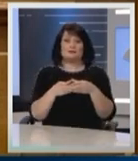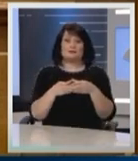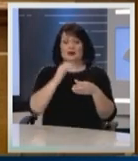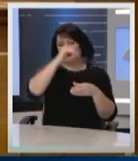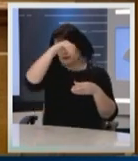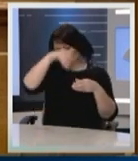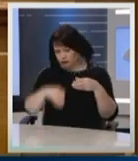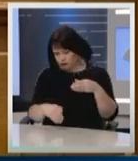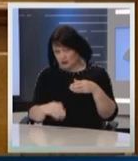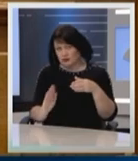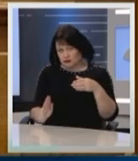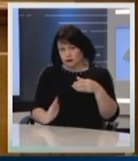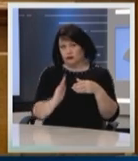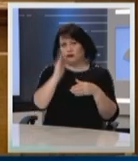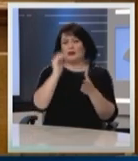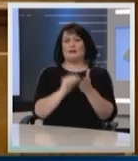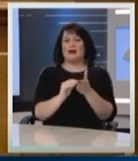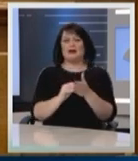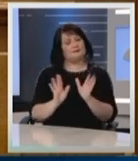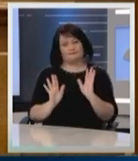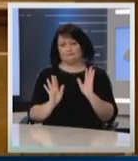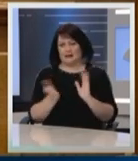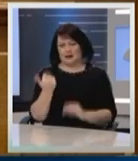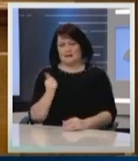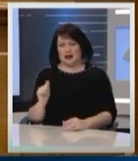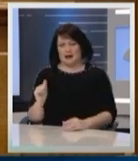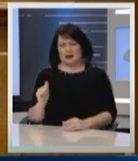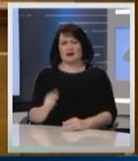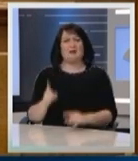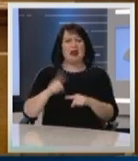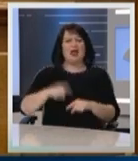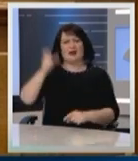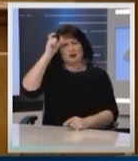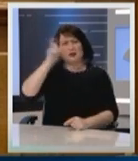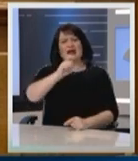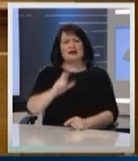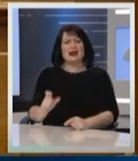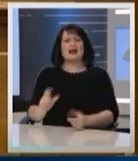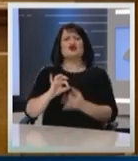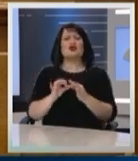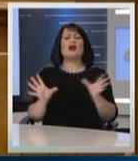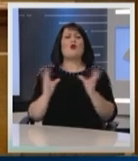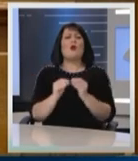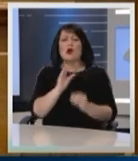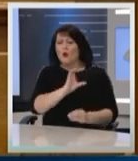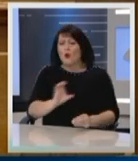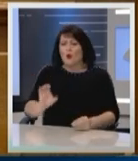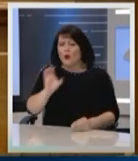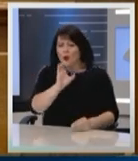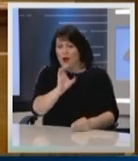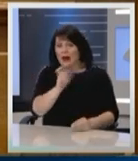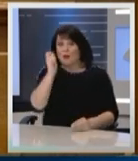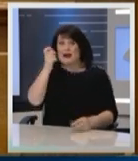και να ξανανέβει. Ας μου βρουν στην ιστορία είτε της Ελλάδος, είτε της Τουρκίας, είτε της Ιταλίας, είτε οποιοδήποτε κράτους,